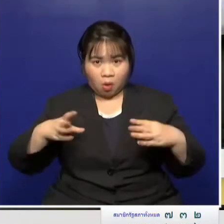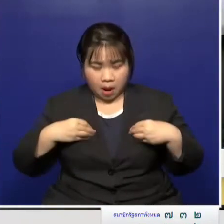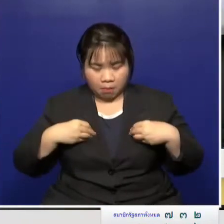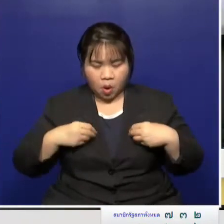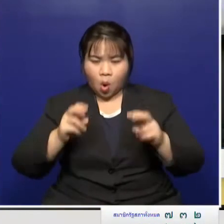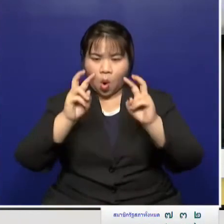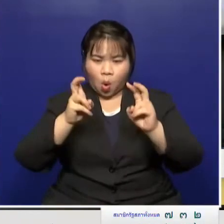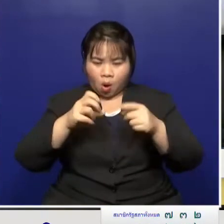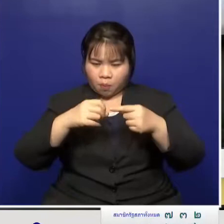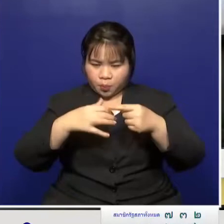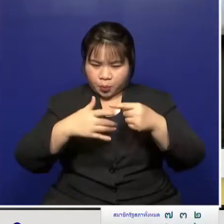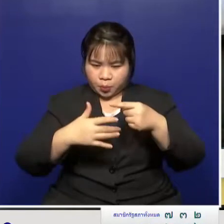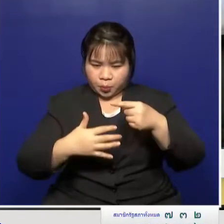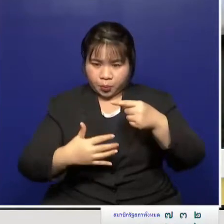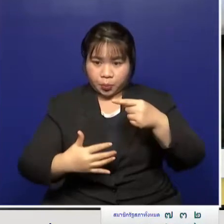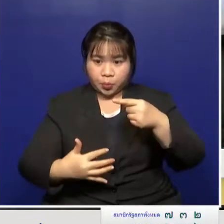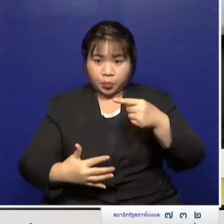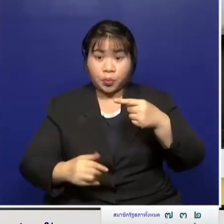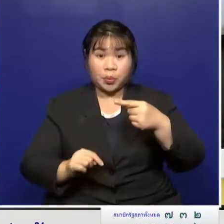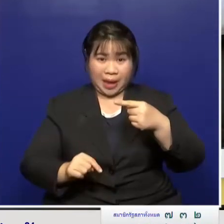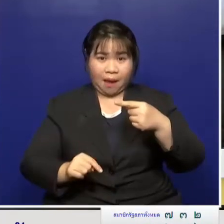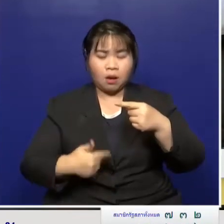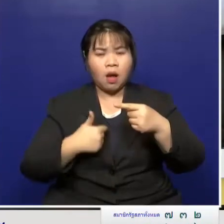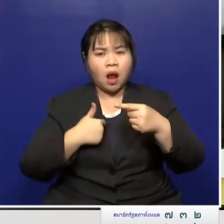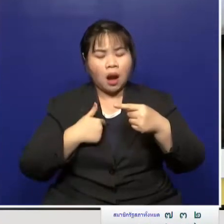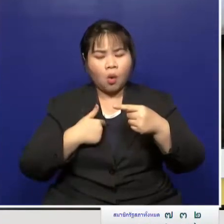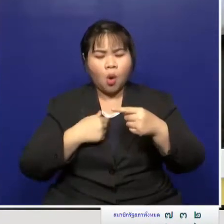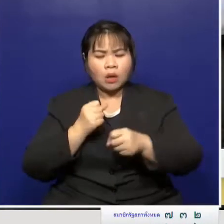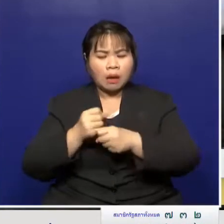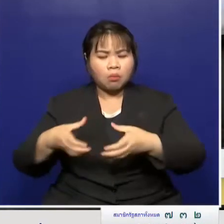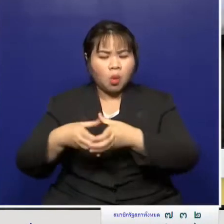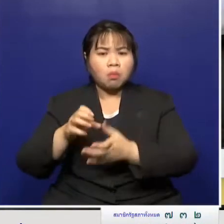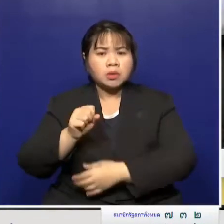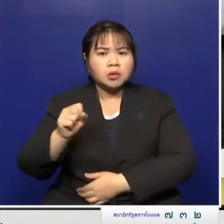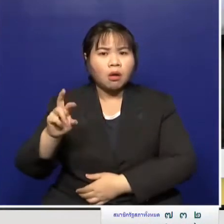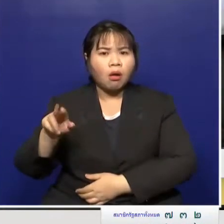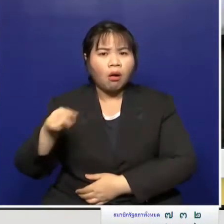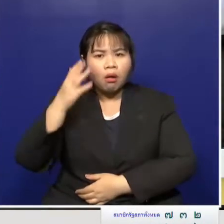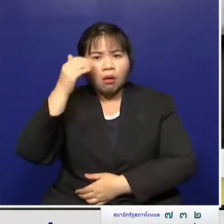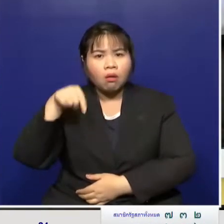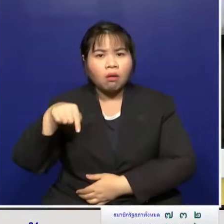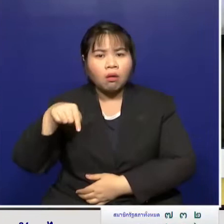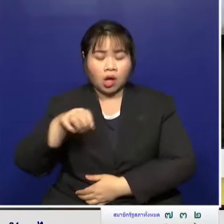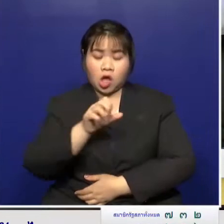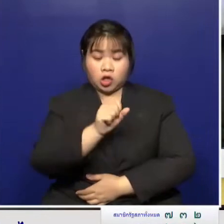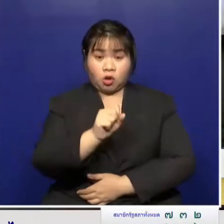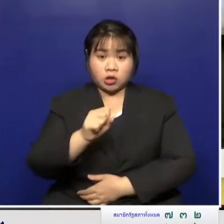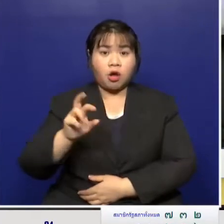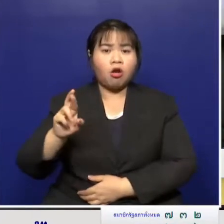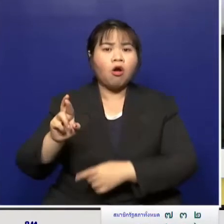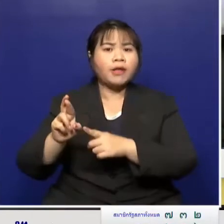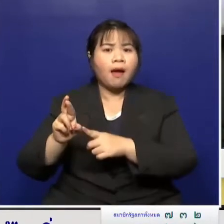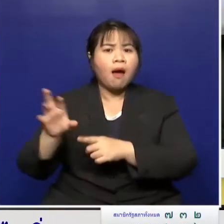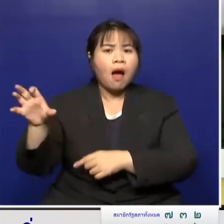ๆ ที่เราจะตองแ้ลงไป แล้วเราจะไปตั้งศาสกันอะไรครัด้ประทานการตั่งสอ สอ ล. ซึจะต้องมา